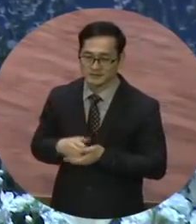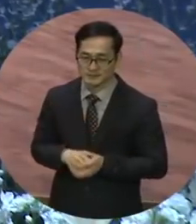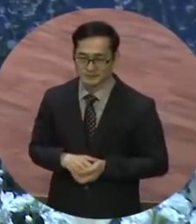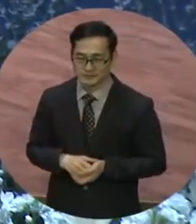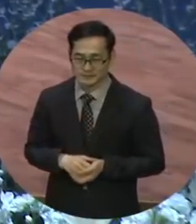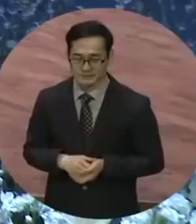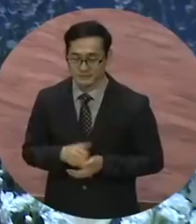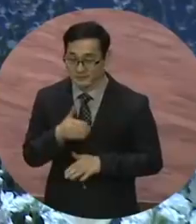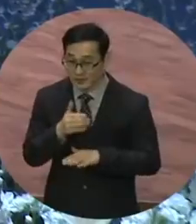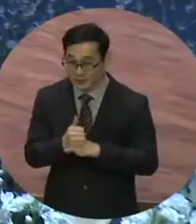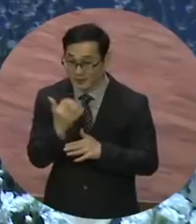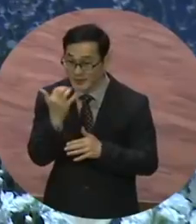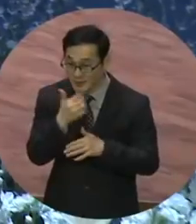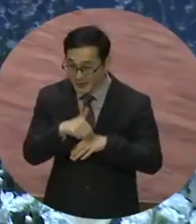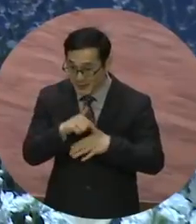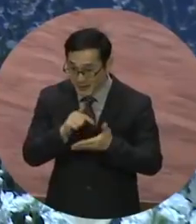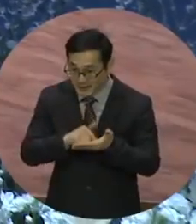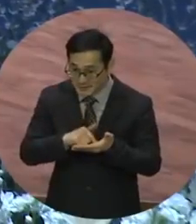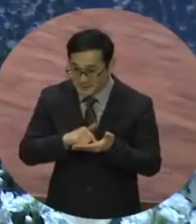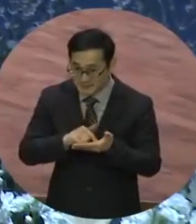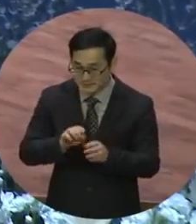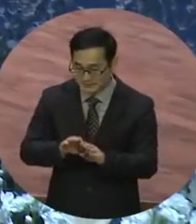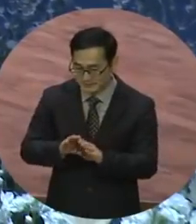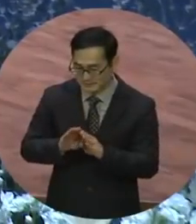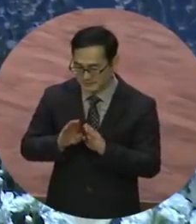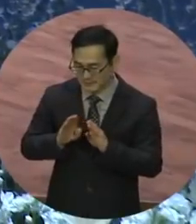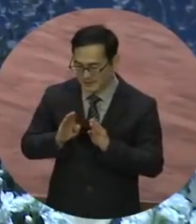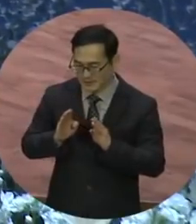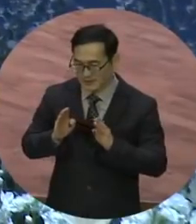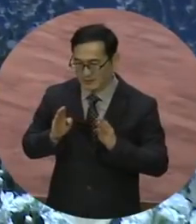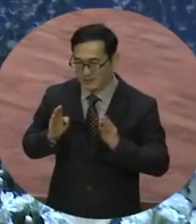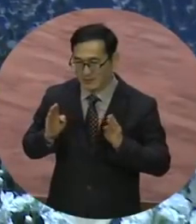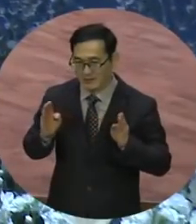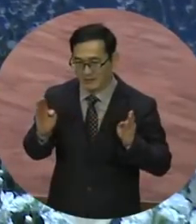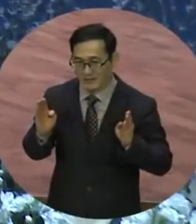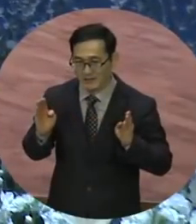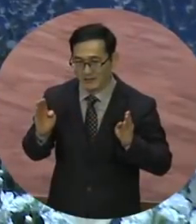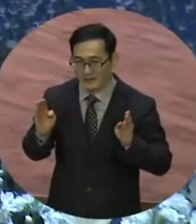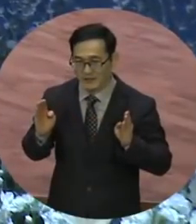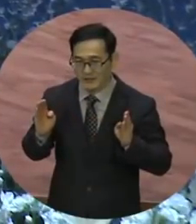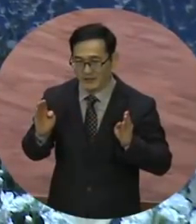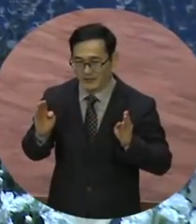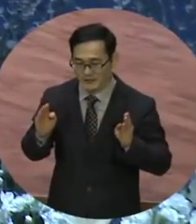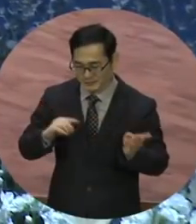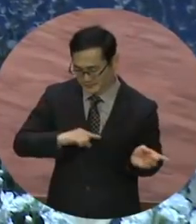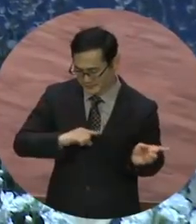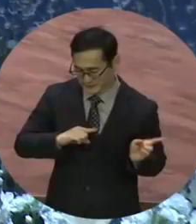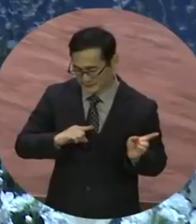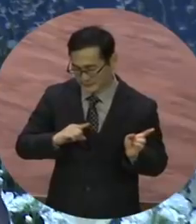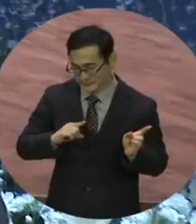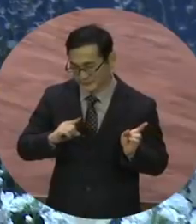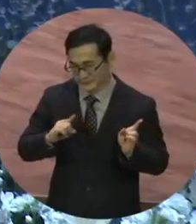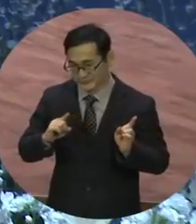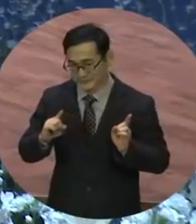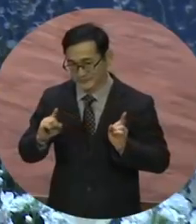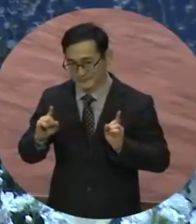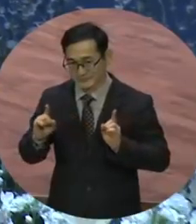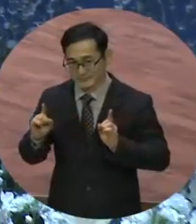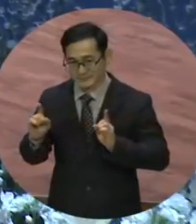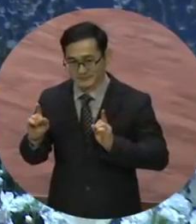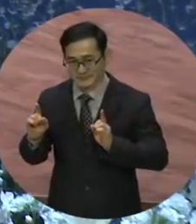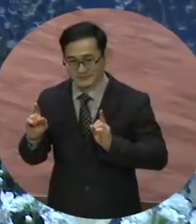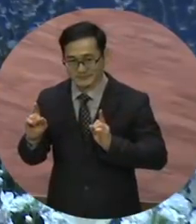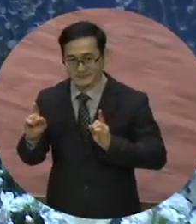베드로의 마음이 확 딱 열리기 시작하면서 과거처럼 그렇게 자신의 기분에 따라 함부로